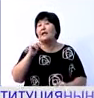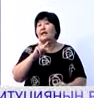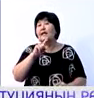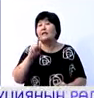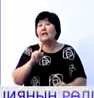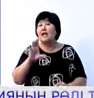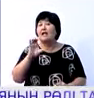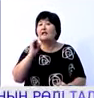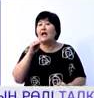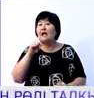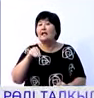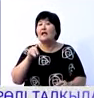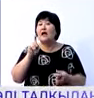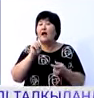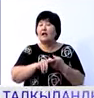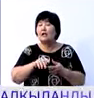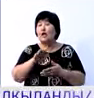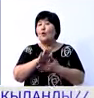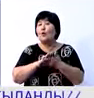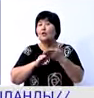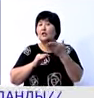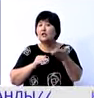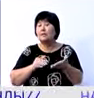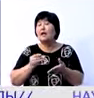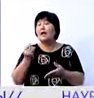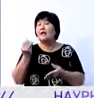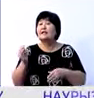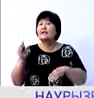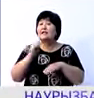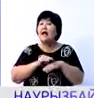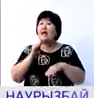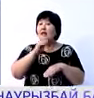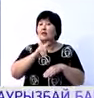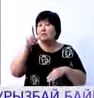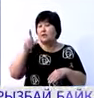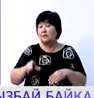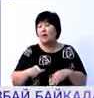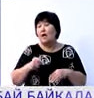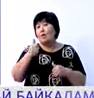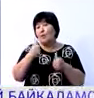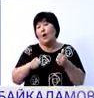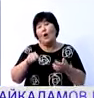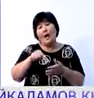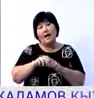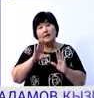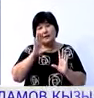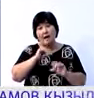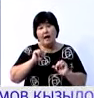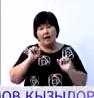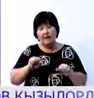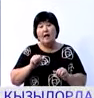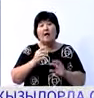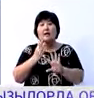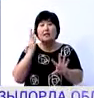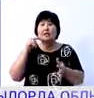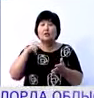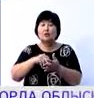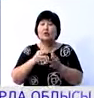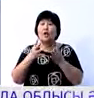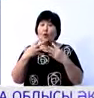кезет сайты арқылы өтінішін беріп, салымшымыз жаңағы байқауға қатыса алады. Кезекте тұрса отбасы,